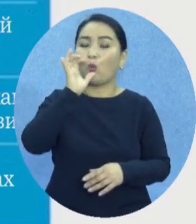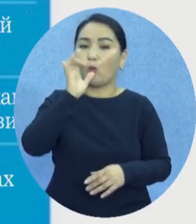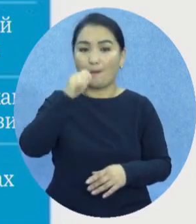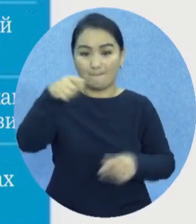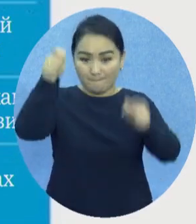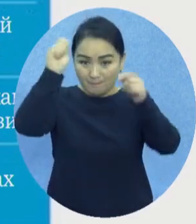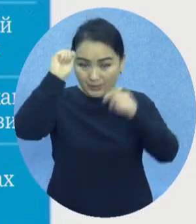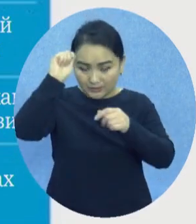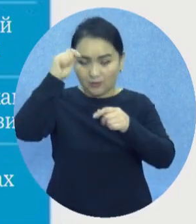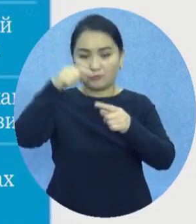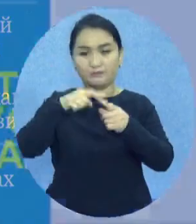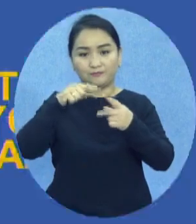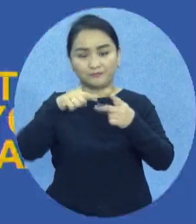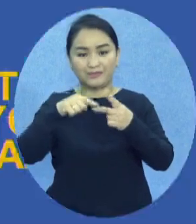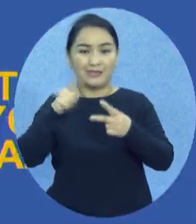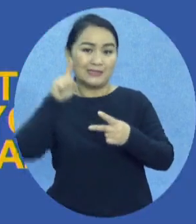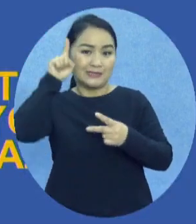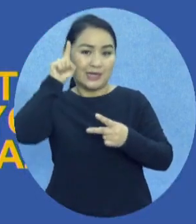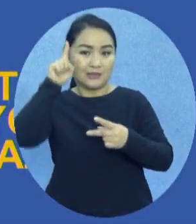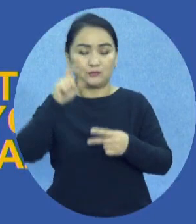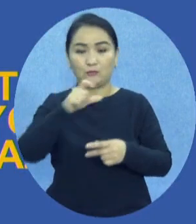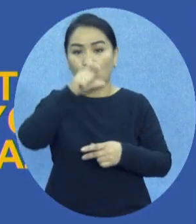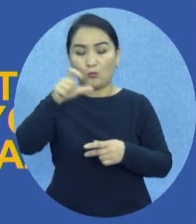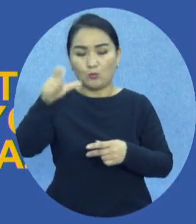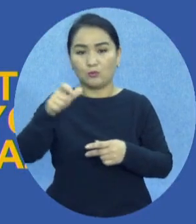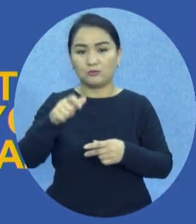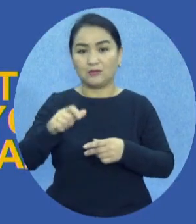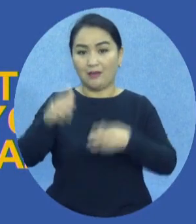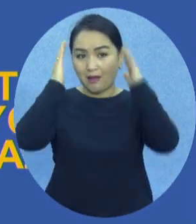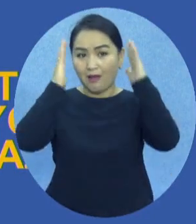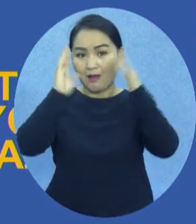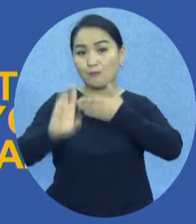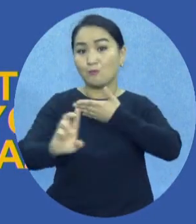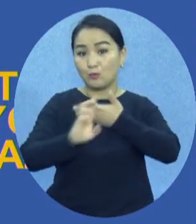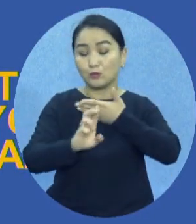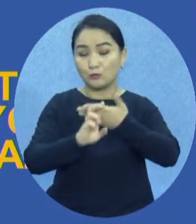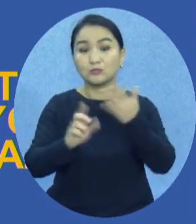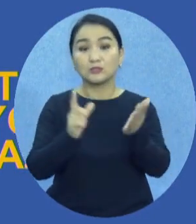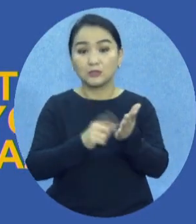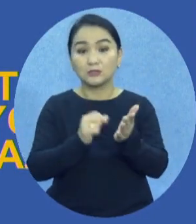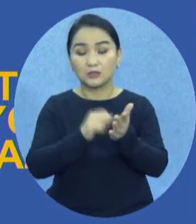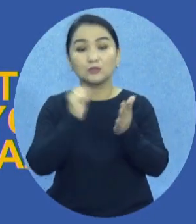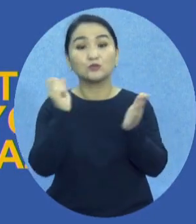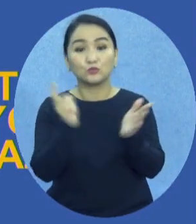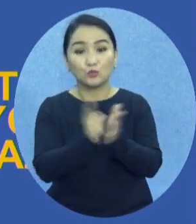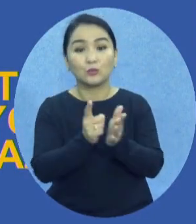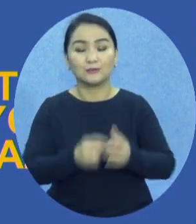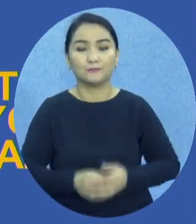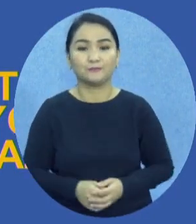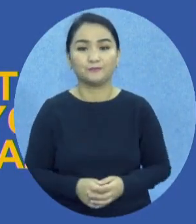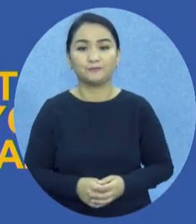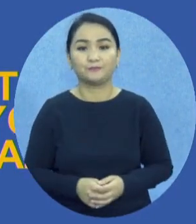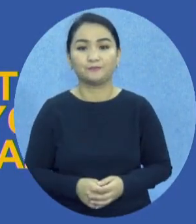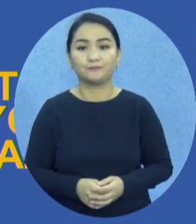хүмүүсүүд анхааралтай байх зэрэг тэр зүйлүүд бол их чухал байна. Тэгээд түүнээс гадна одоо